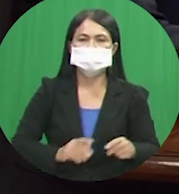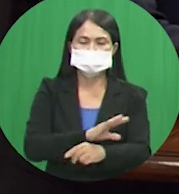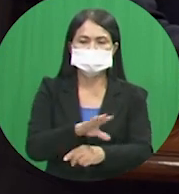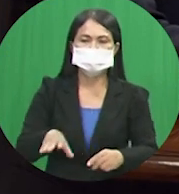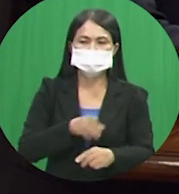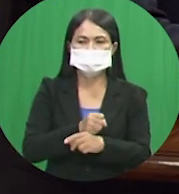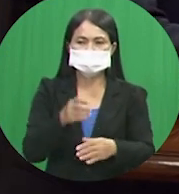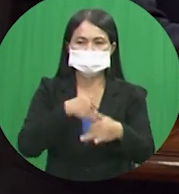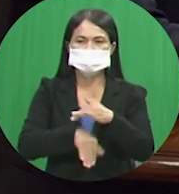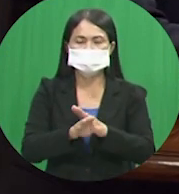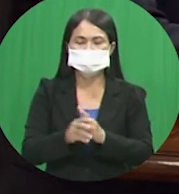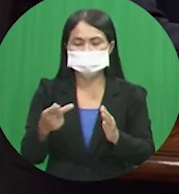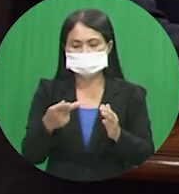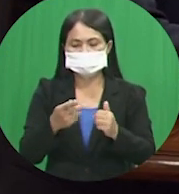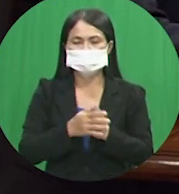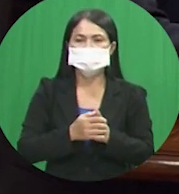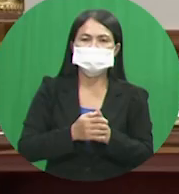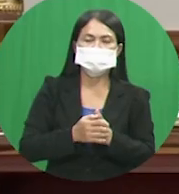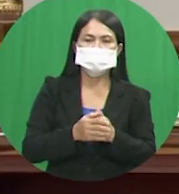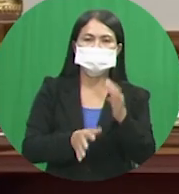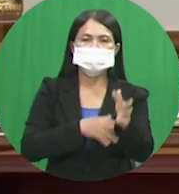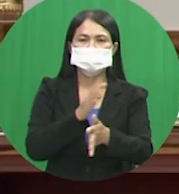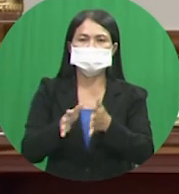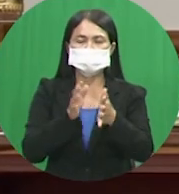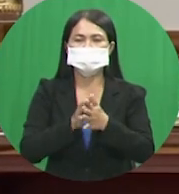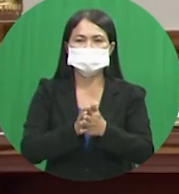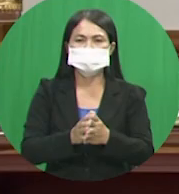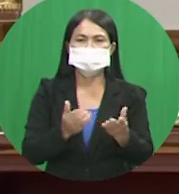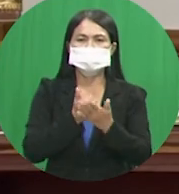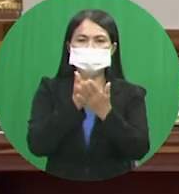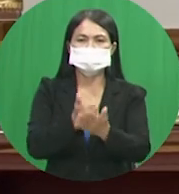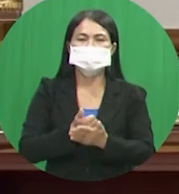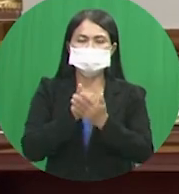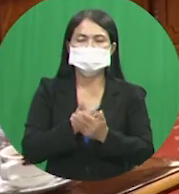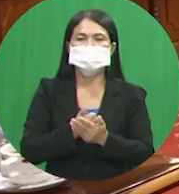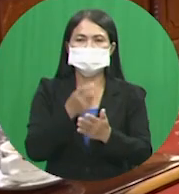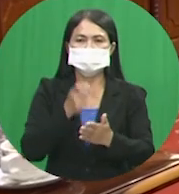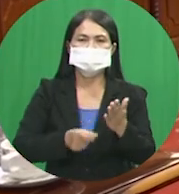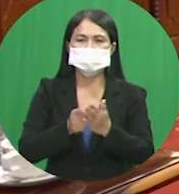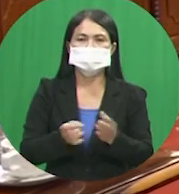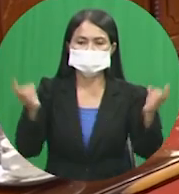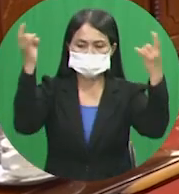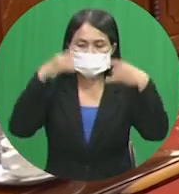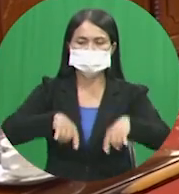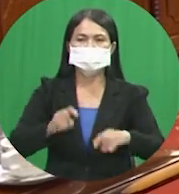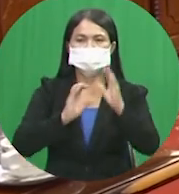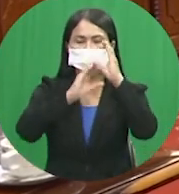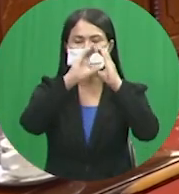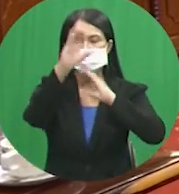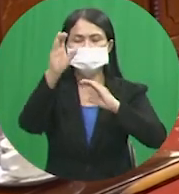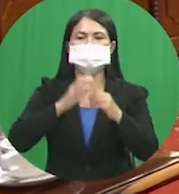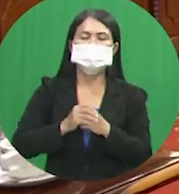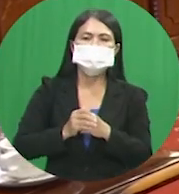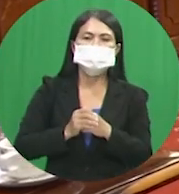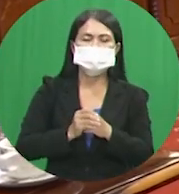ម្ពុជាចូលជាភាគីនិងអនុសញ្ញាស្ដីពីជំនួយក្នុងករណីមានគ្រោះមហន្តរាយនុយក្លេអ៊ែរ